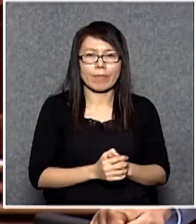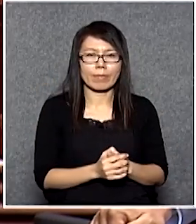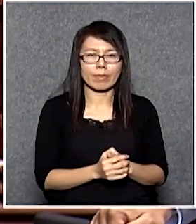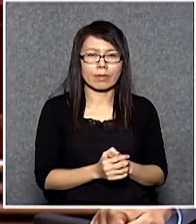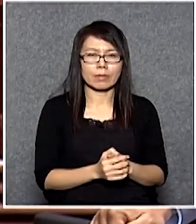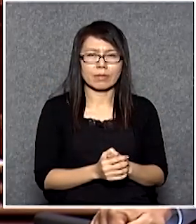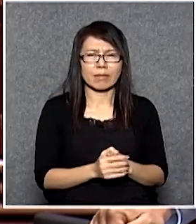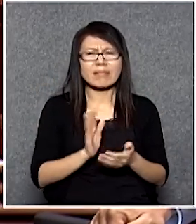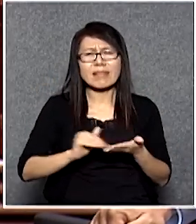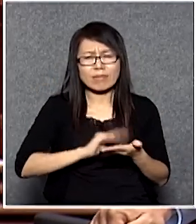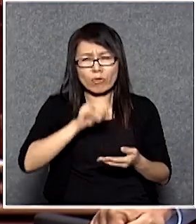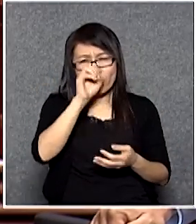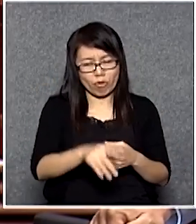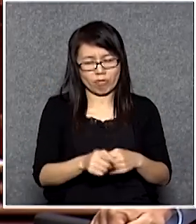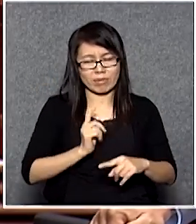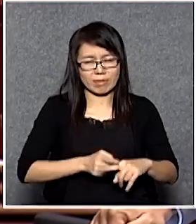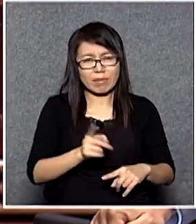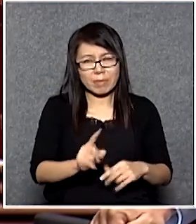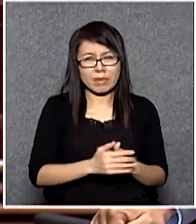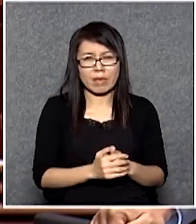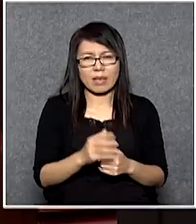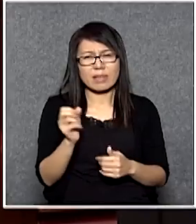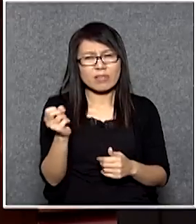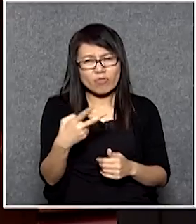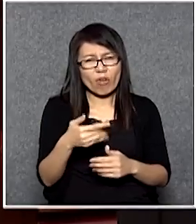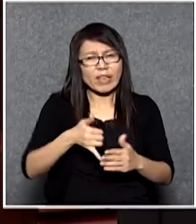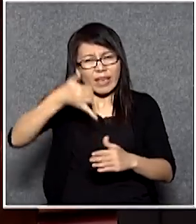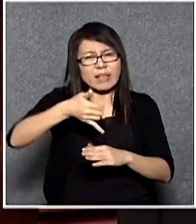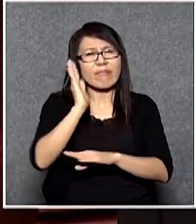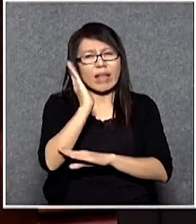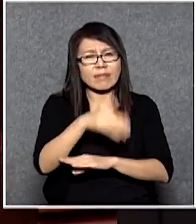搞清楚事實才好發言。